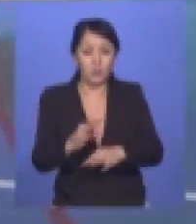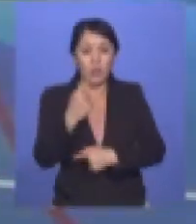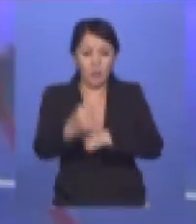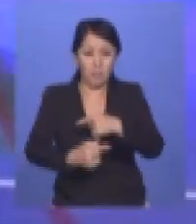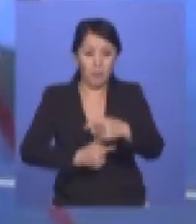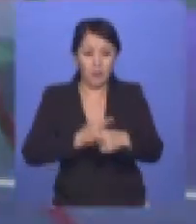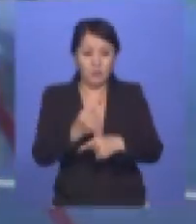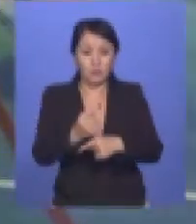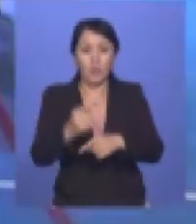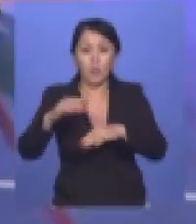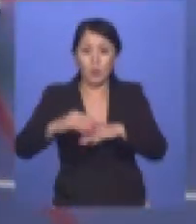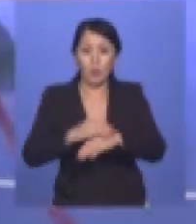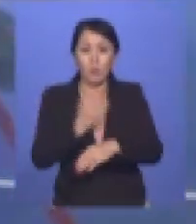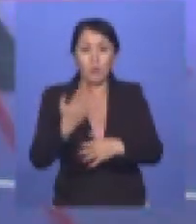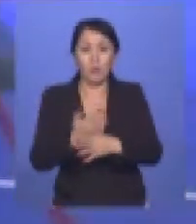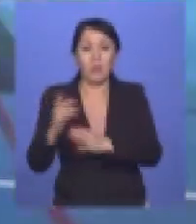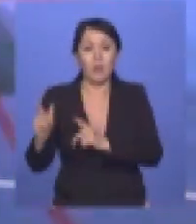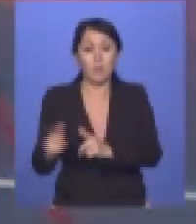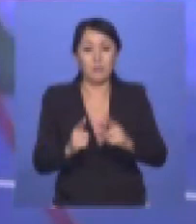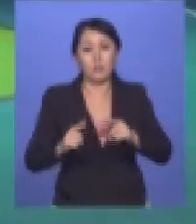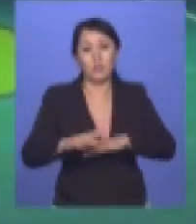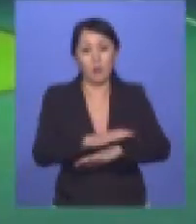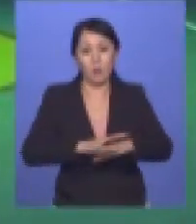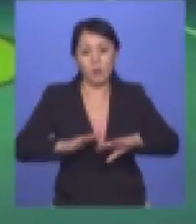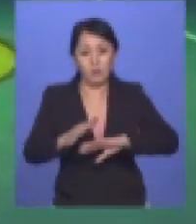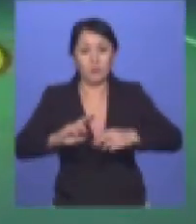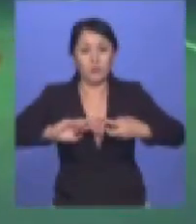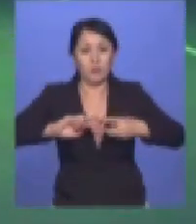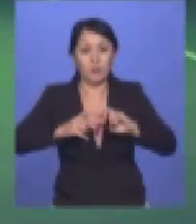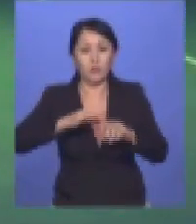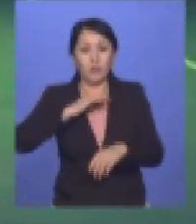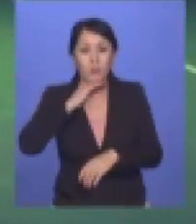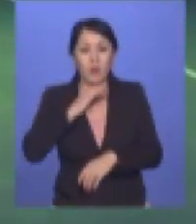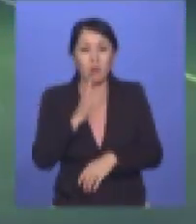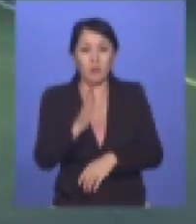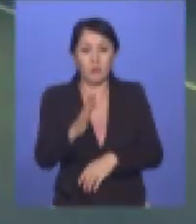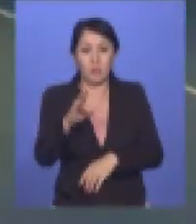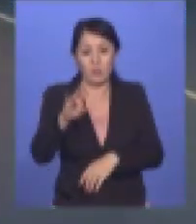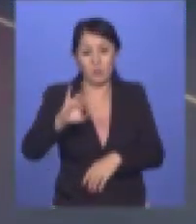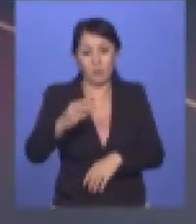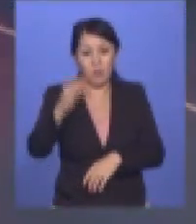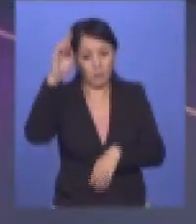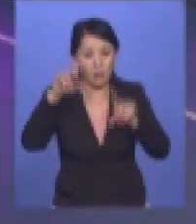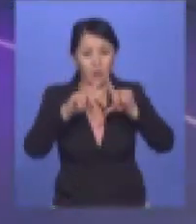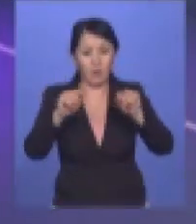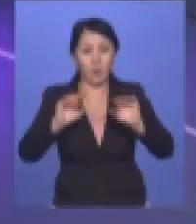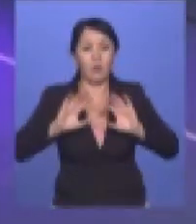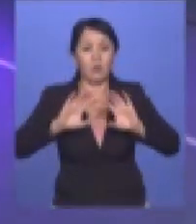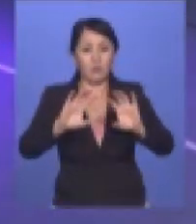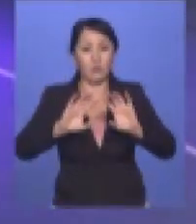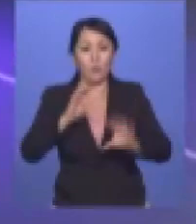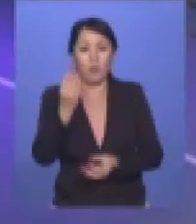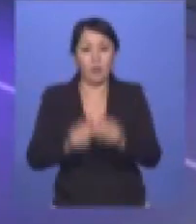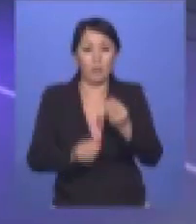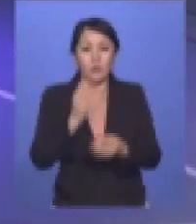өскелең ұрпақты қайырымды болуға тәрбиелеп, қоғамның өзекті мәселелеріне көпшілік назарын аудару. Биыл зияткерлік мектеп баскетболдан шоу-матч